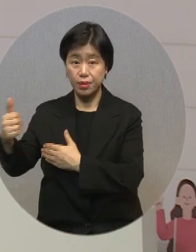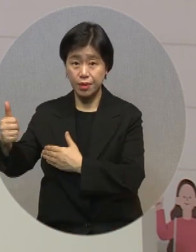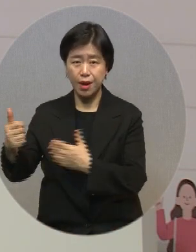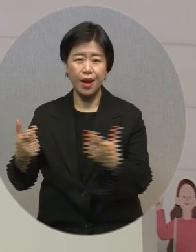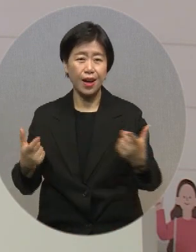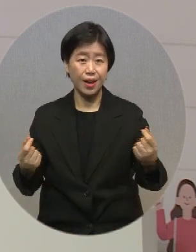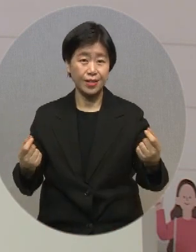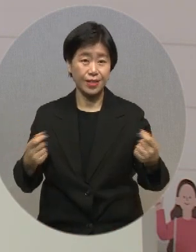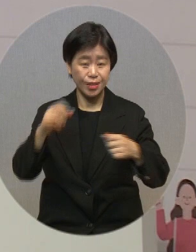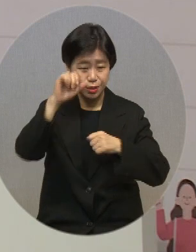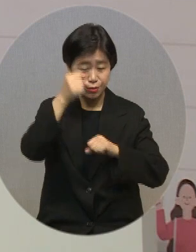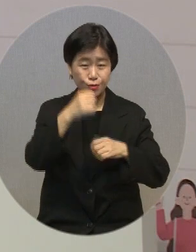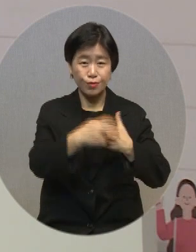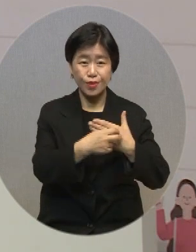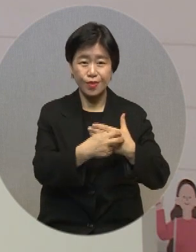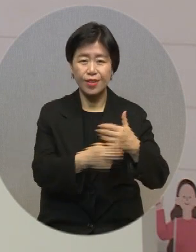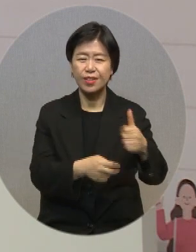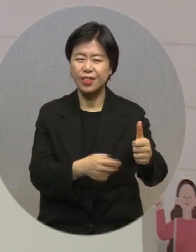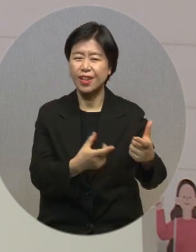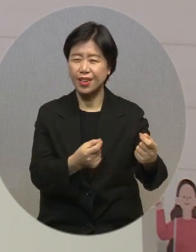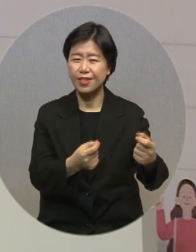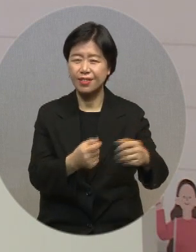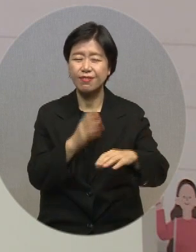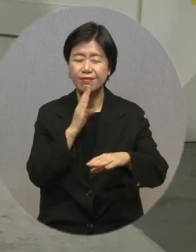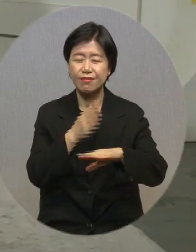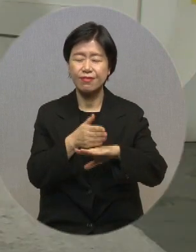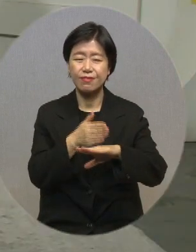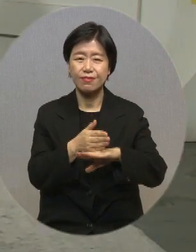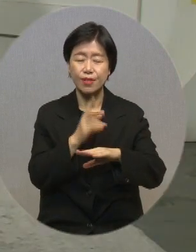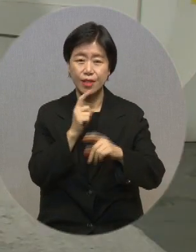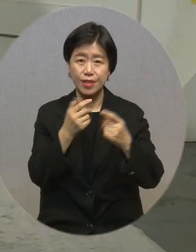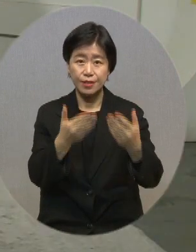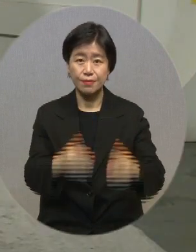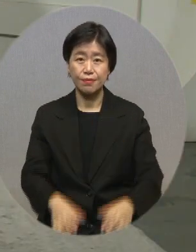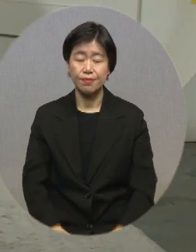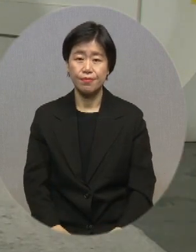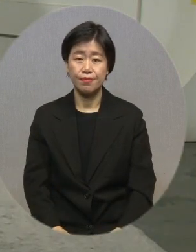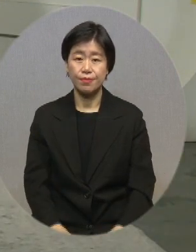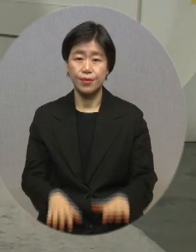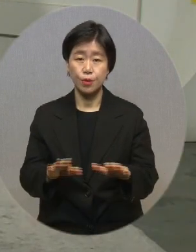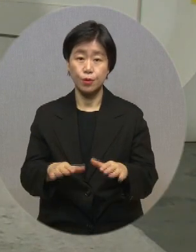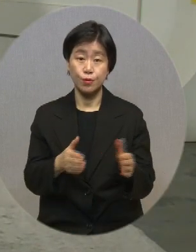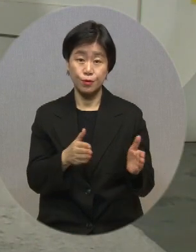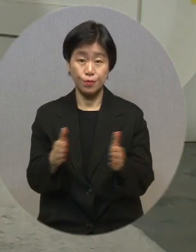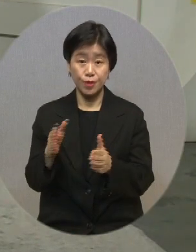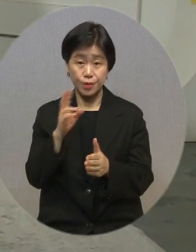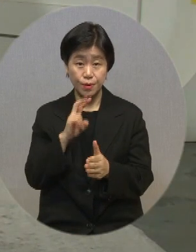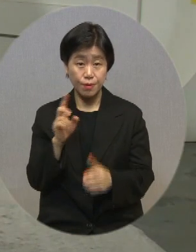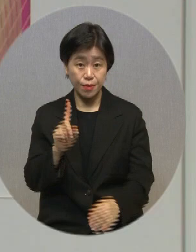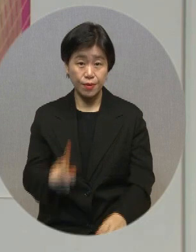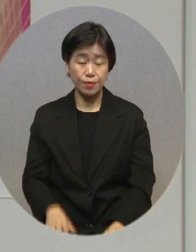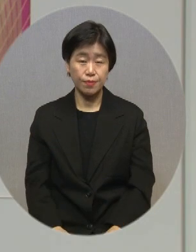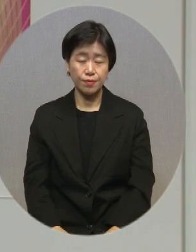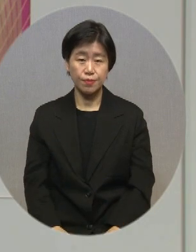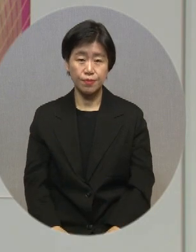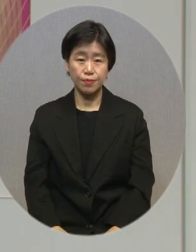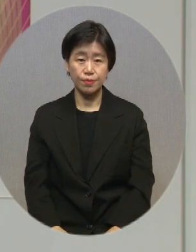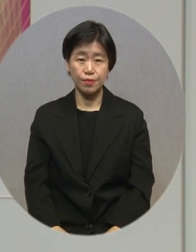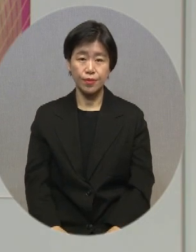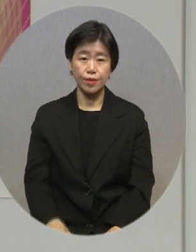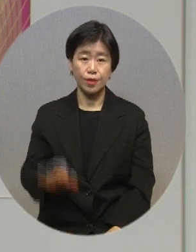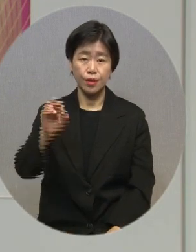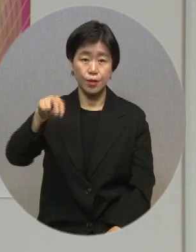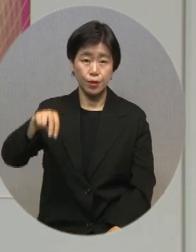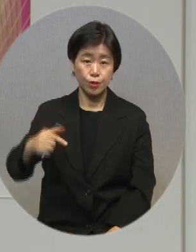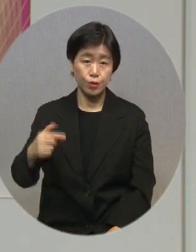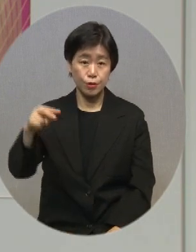역할을 해주고 계신데 네. 너무너무 고맙다는 말씀을 드리고 네, 자 오늘도 준비하신 노래가 있습니다. 아, 윤수일이